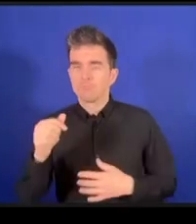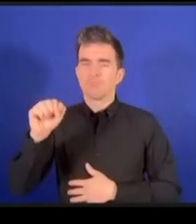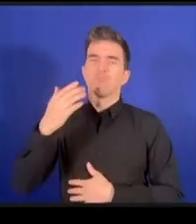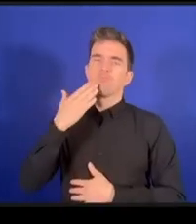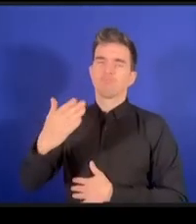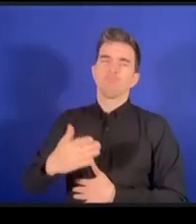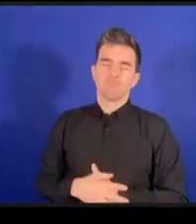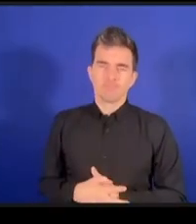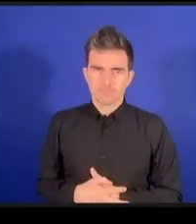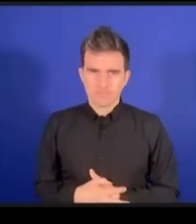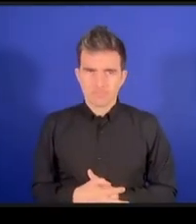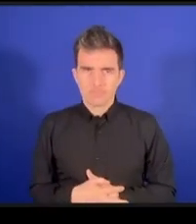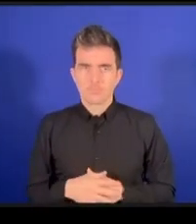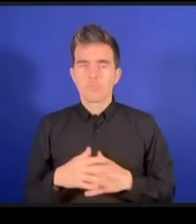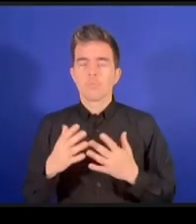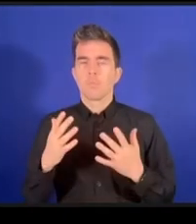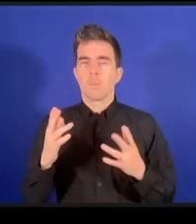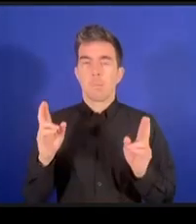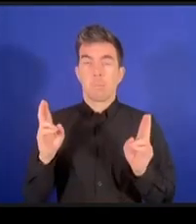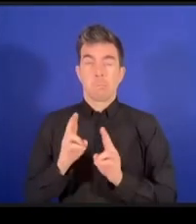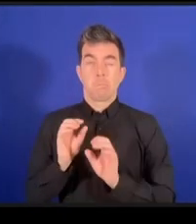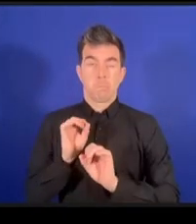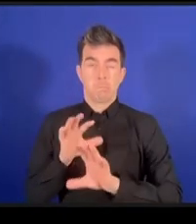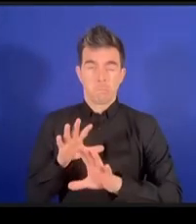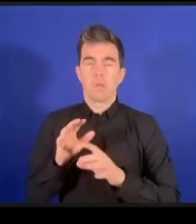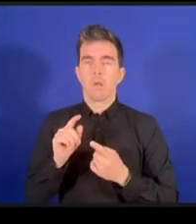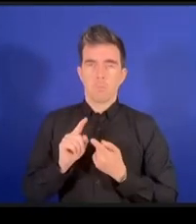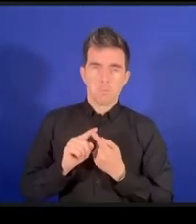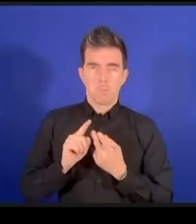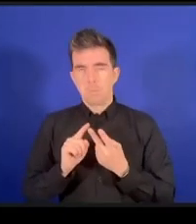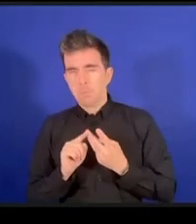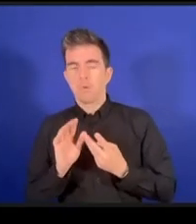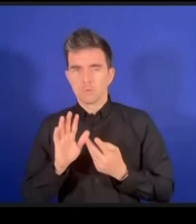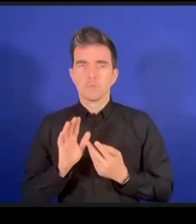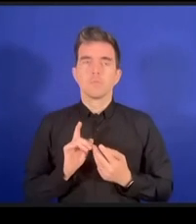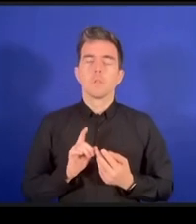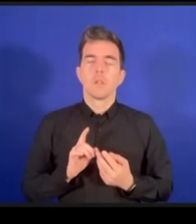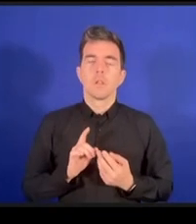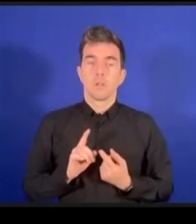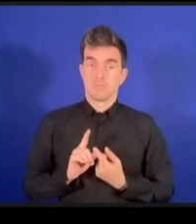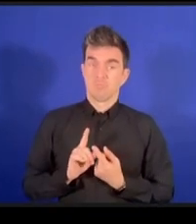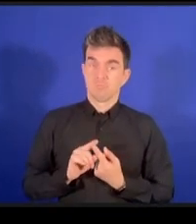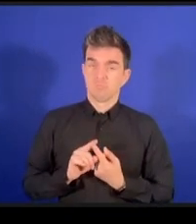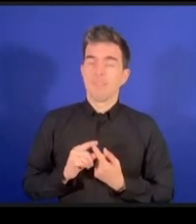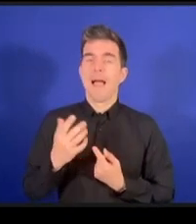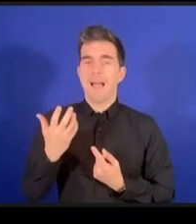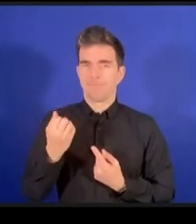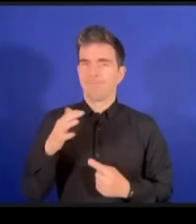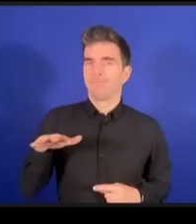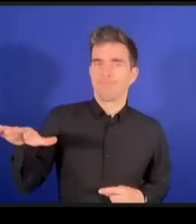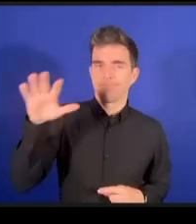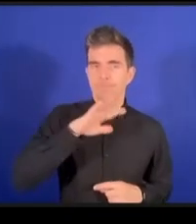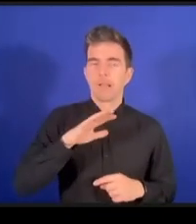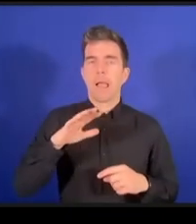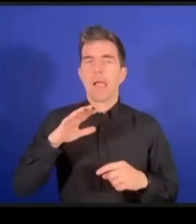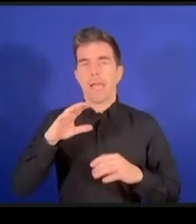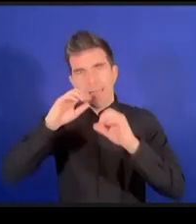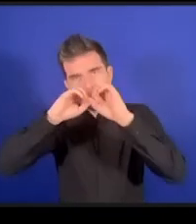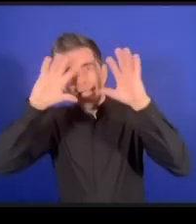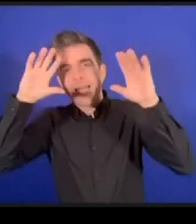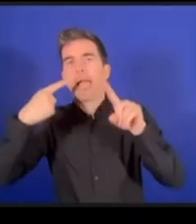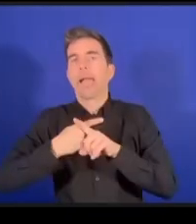Мухамед Спасибо У меня есть два замечания во-первых существует неправильное